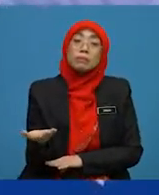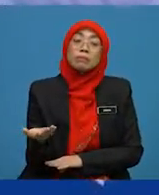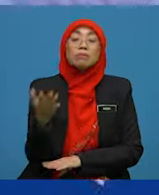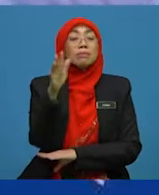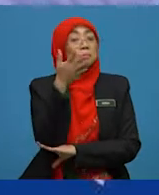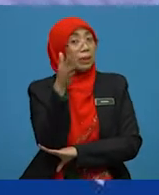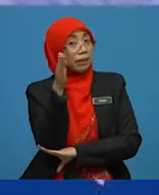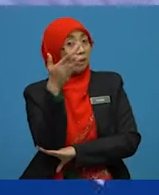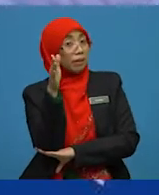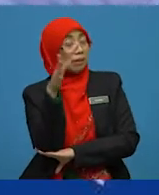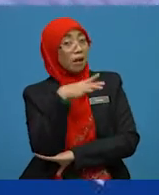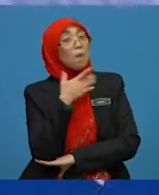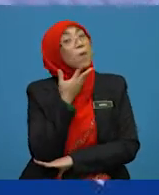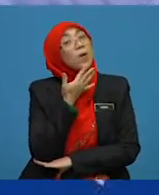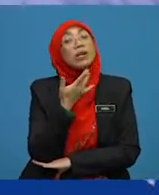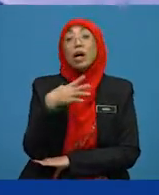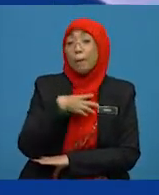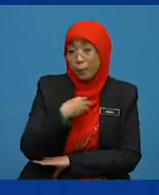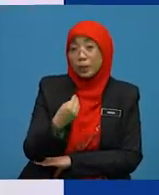bendera yang berwarna putih.